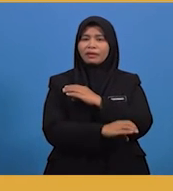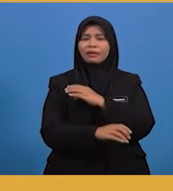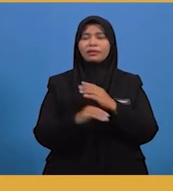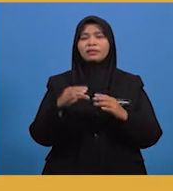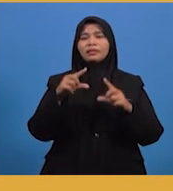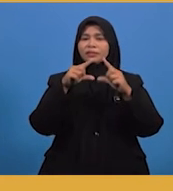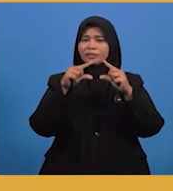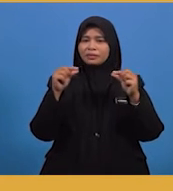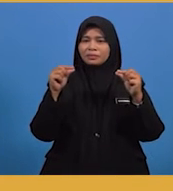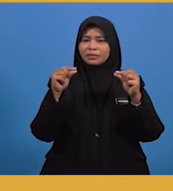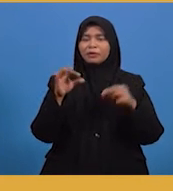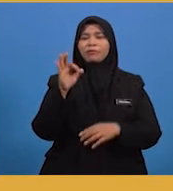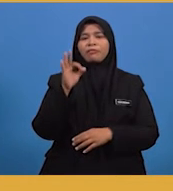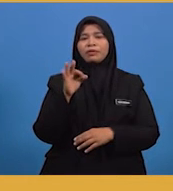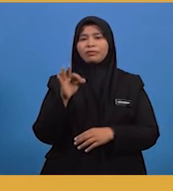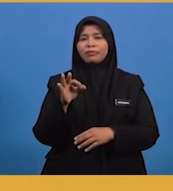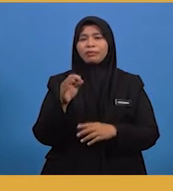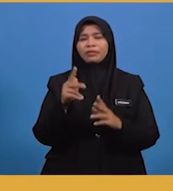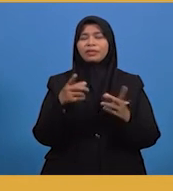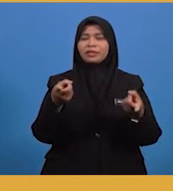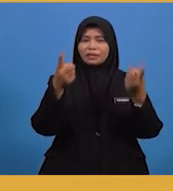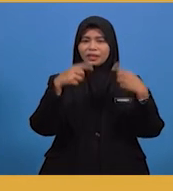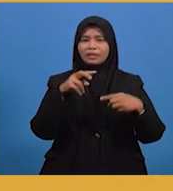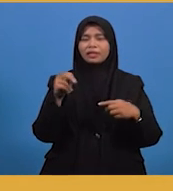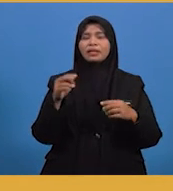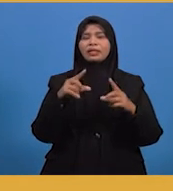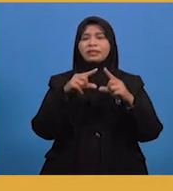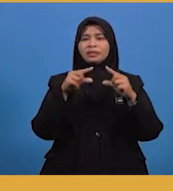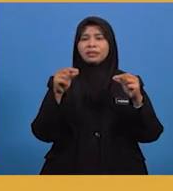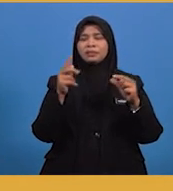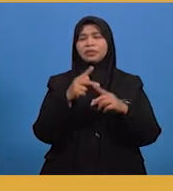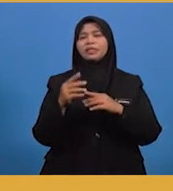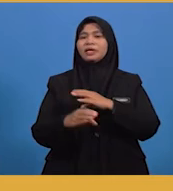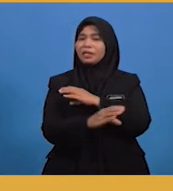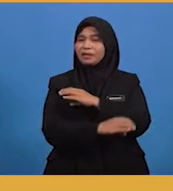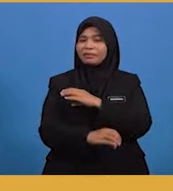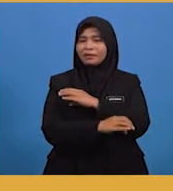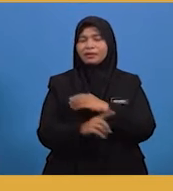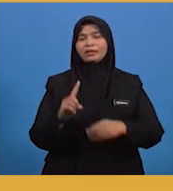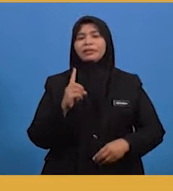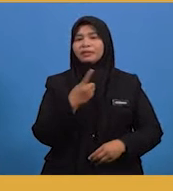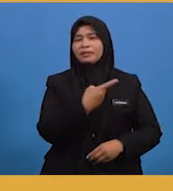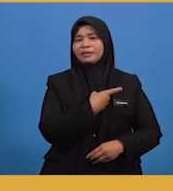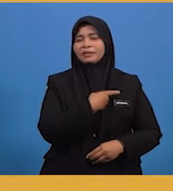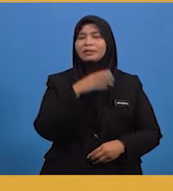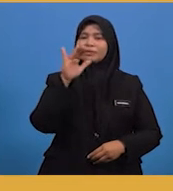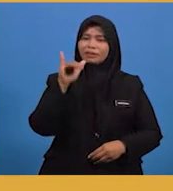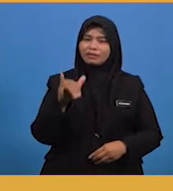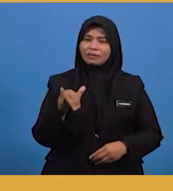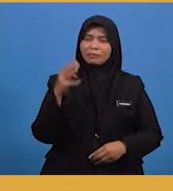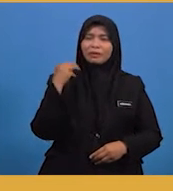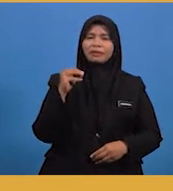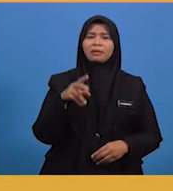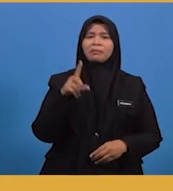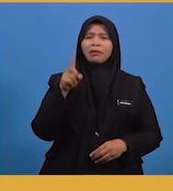iaitu faktor-faktor kedatangan Jepun ke negara kita. Jepun? Ya, mereka